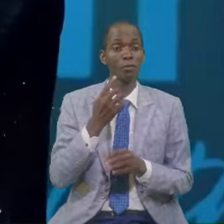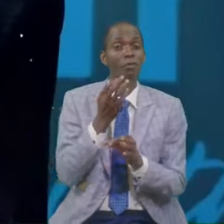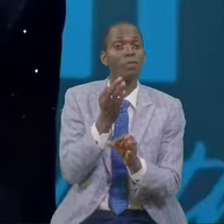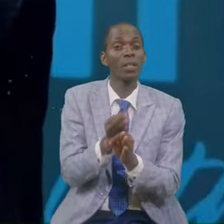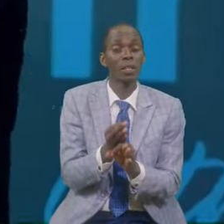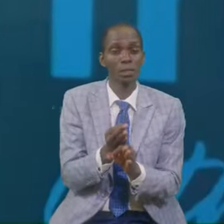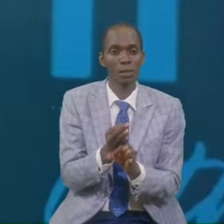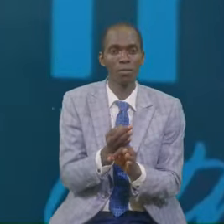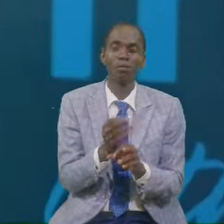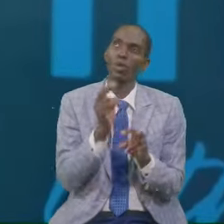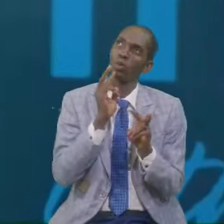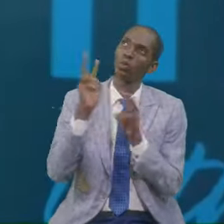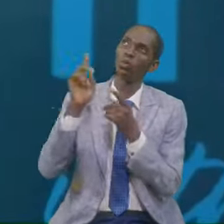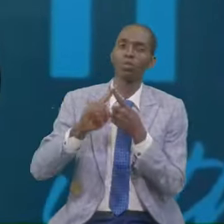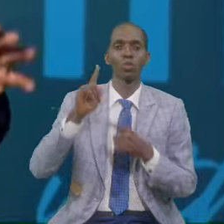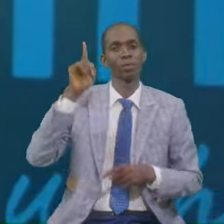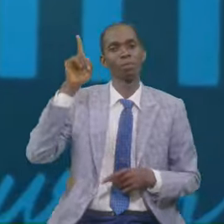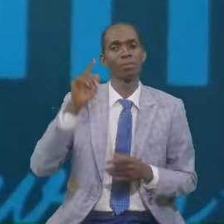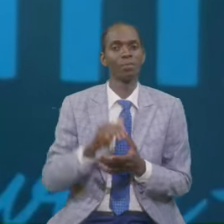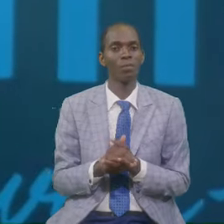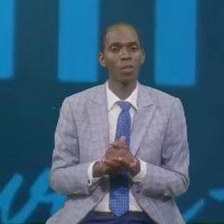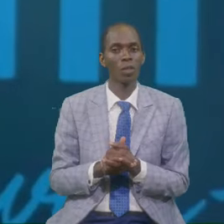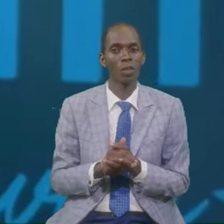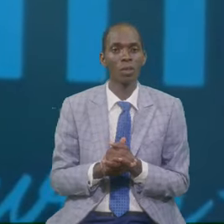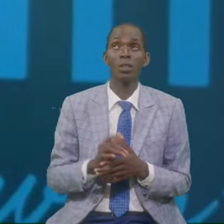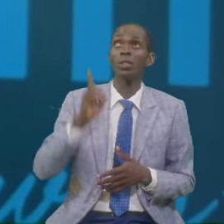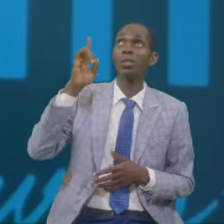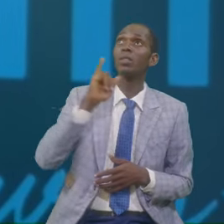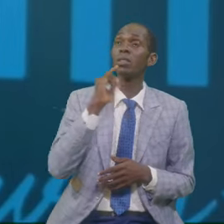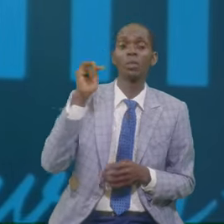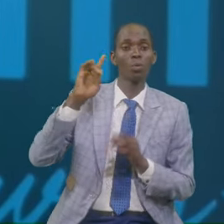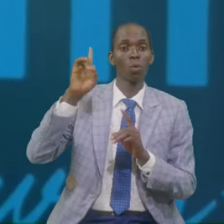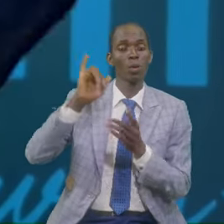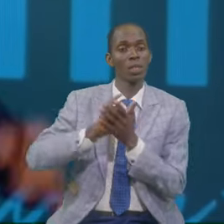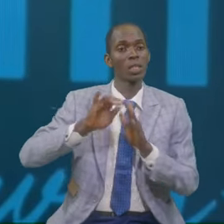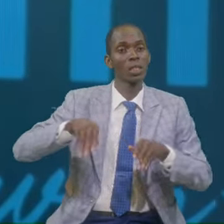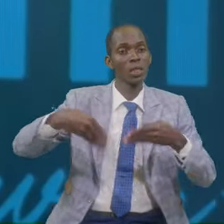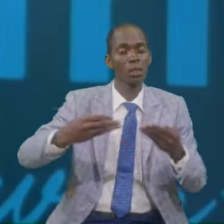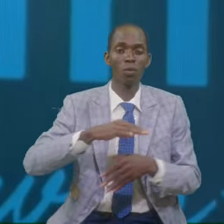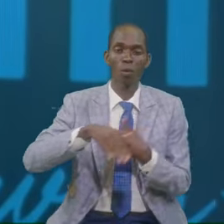him. నా వైపు చూడండి. He is the source of all our blessing. సకల ఆశీర్వాదాల మూల వనరు